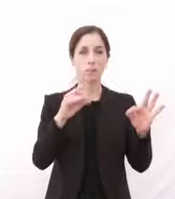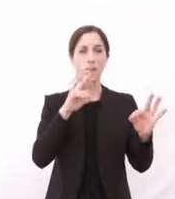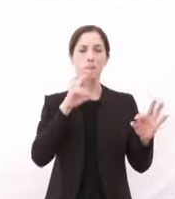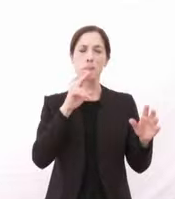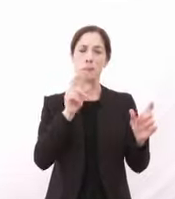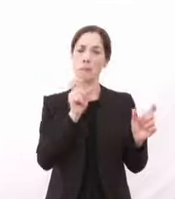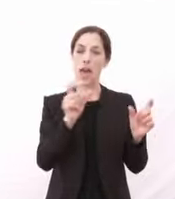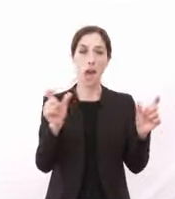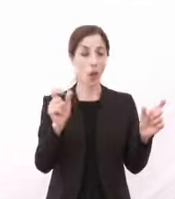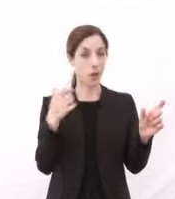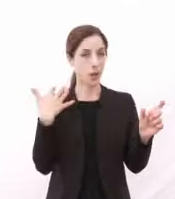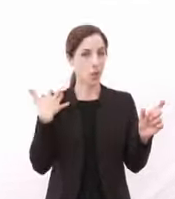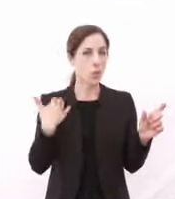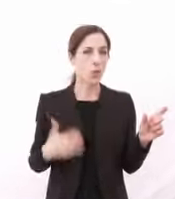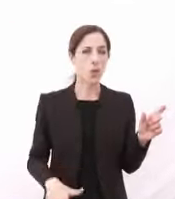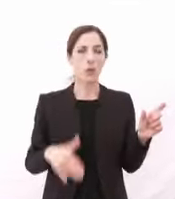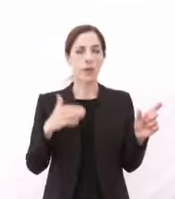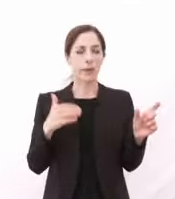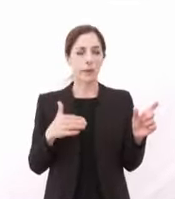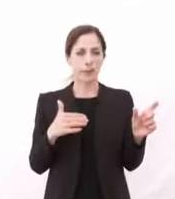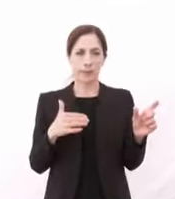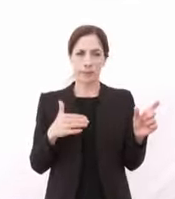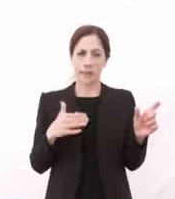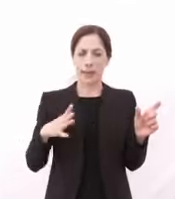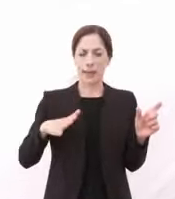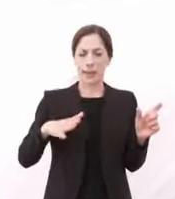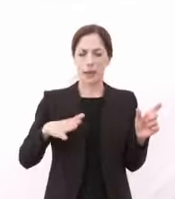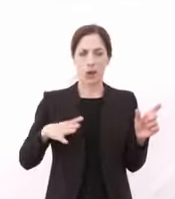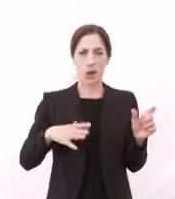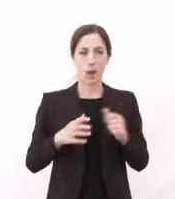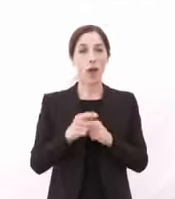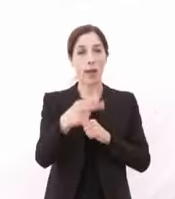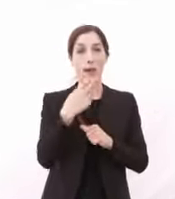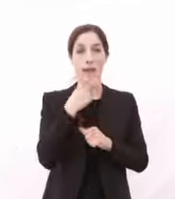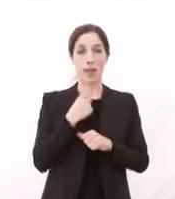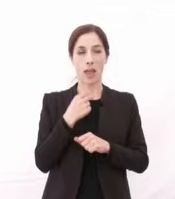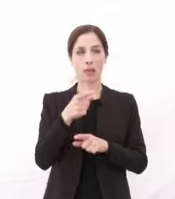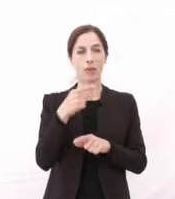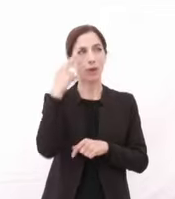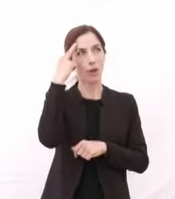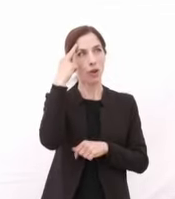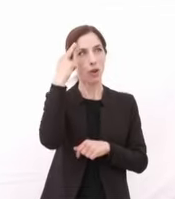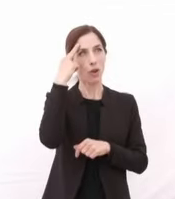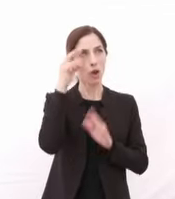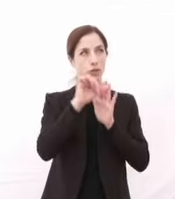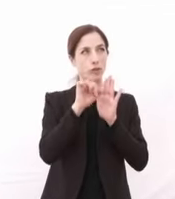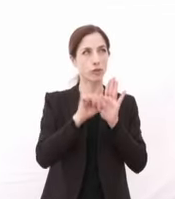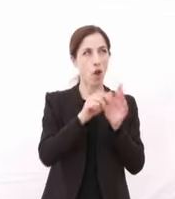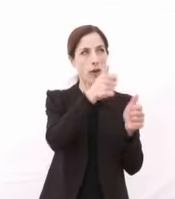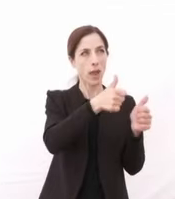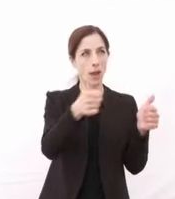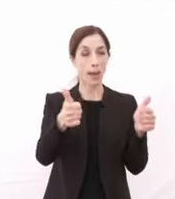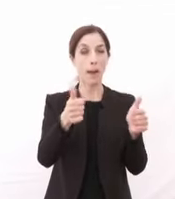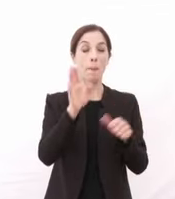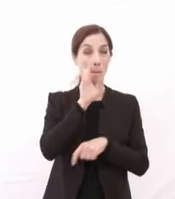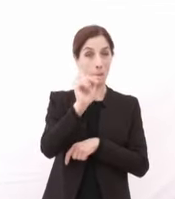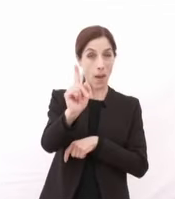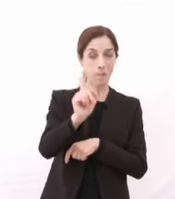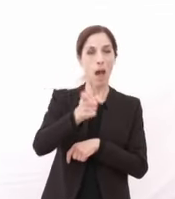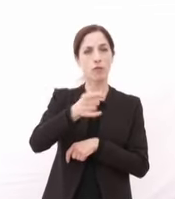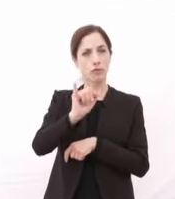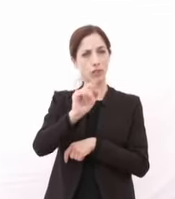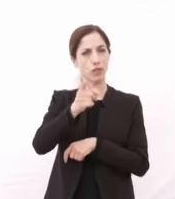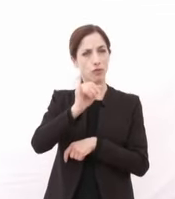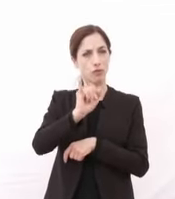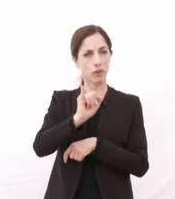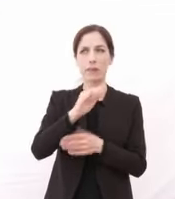queste parole ci hai ricordato che bisogna cercarle queste storie, perché la storia di Gigi, di tuo padre, è tante storie. Allora, per ricordare